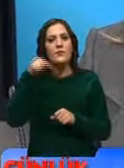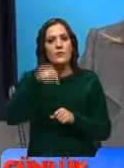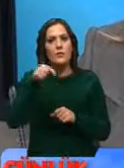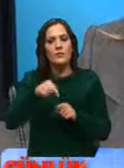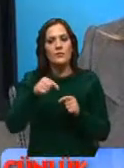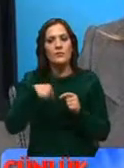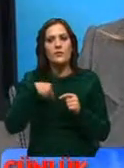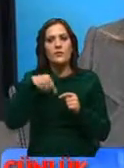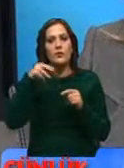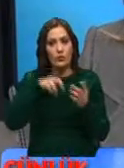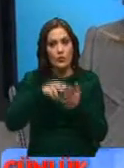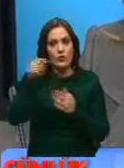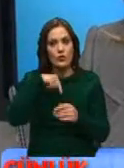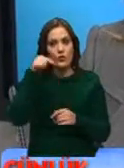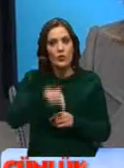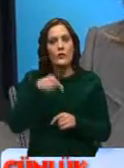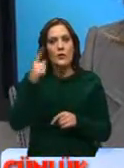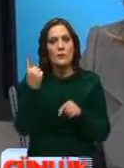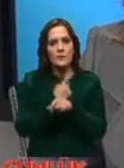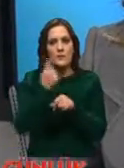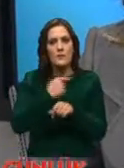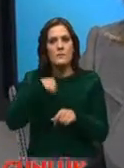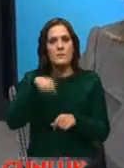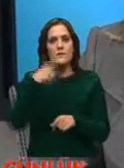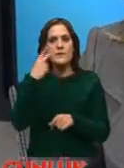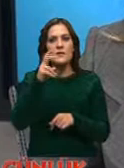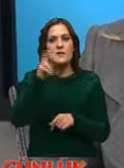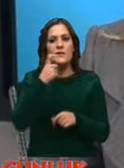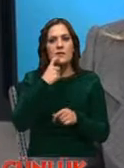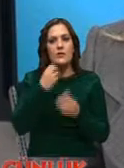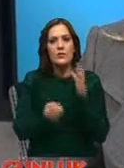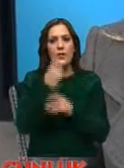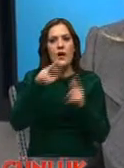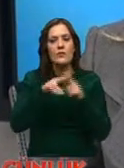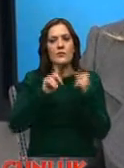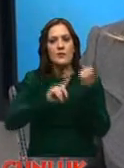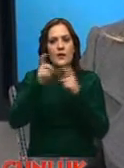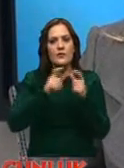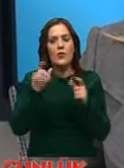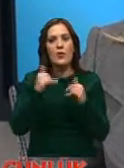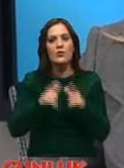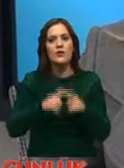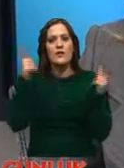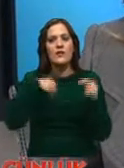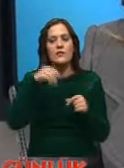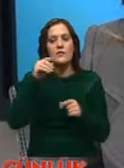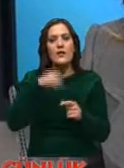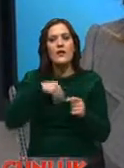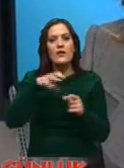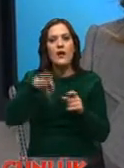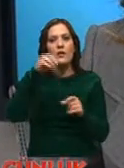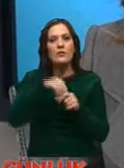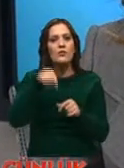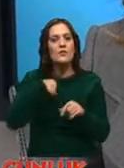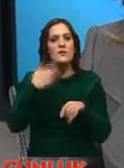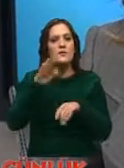ve yönetiyor. Bunlardan bir tanesi de bizim 2008 yılında kurduğumuz Animasyon Teknoloji ve Oyun Geliştirme Merkezi. Burada